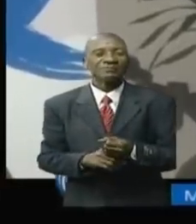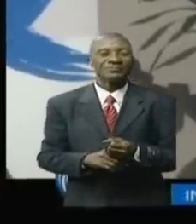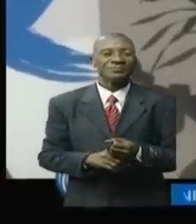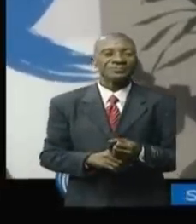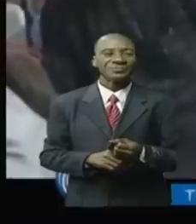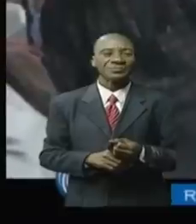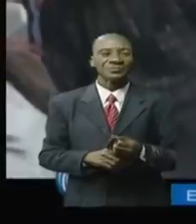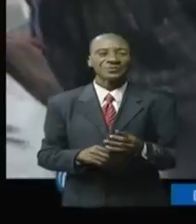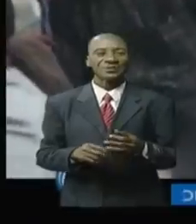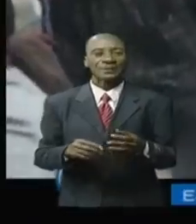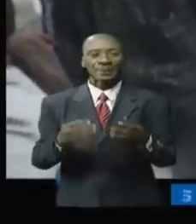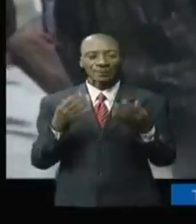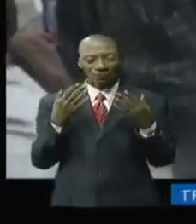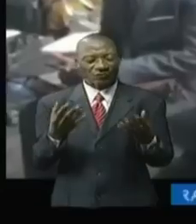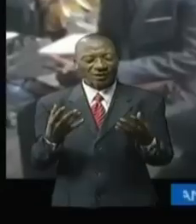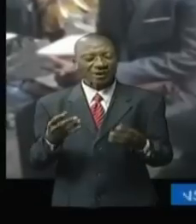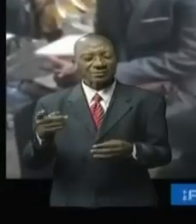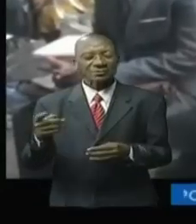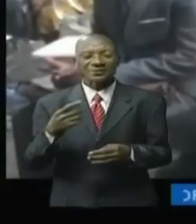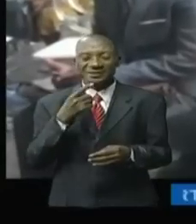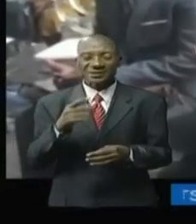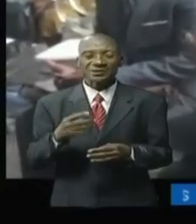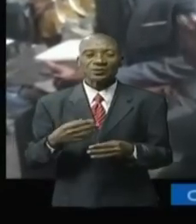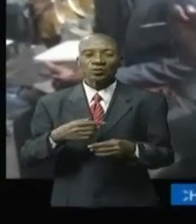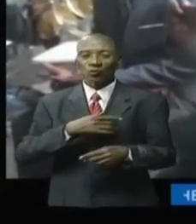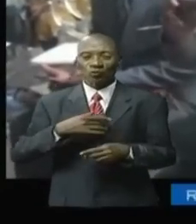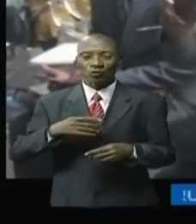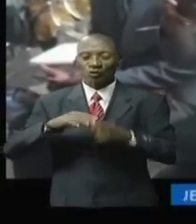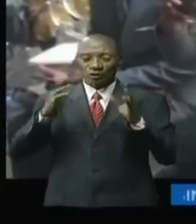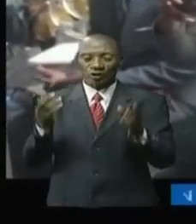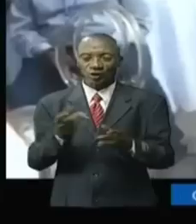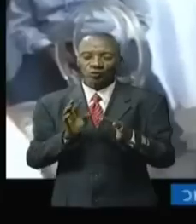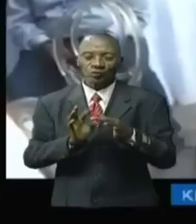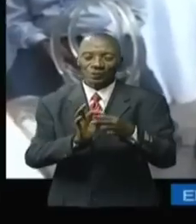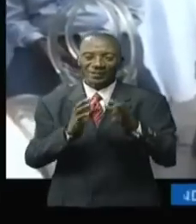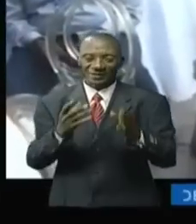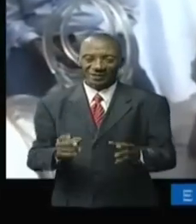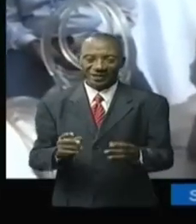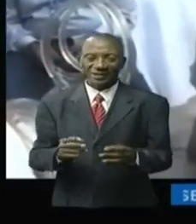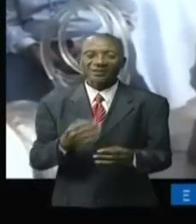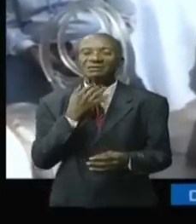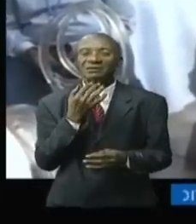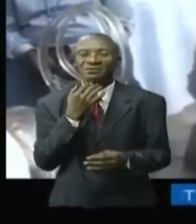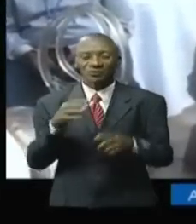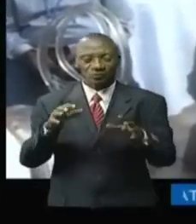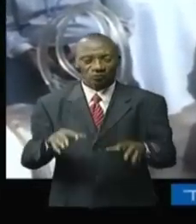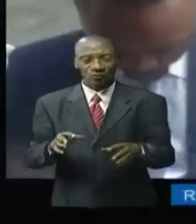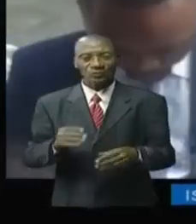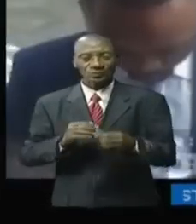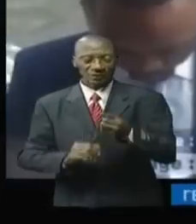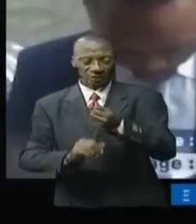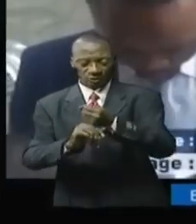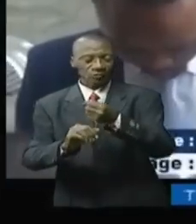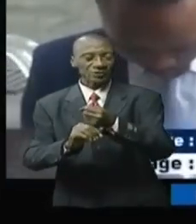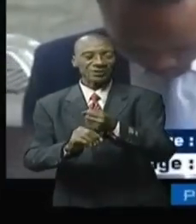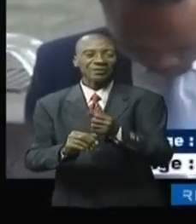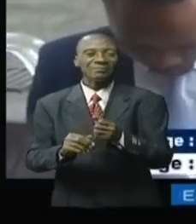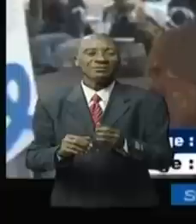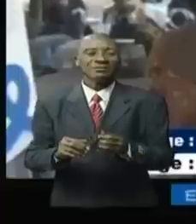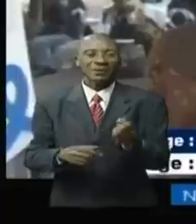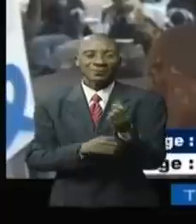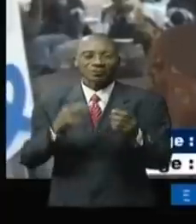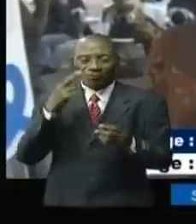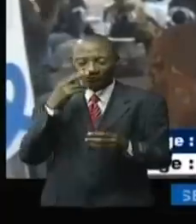la République démocratique du Congo, à travers son gouvernement sous le leadership du président de la République démocratique du Congo,